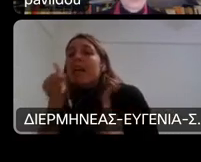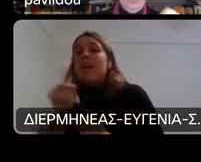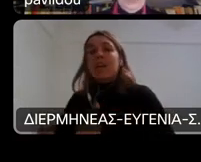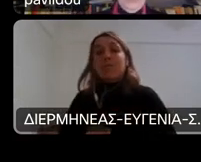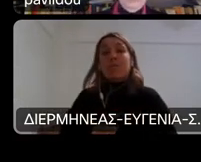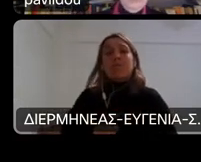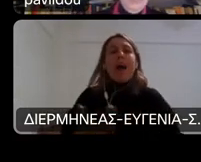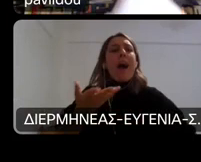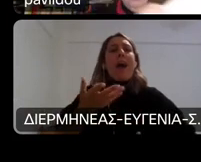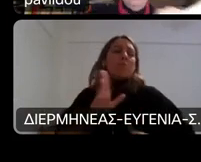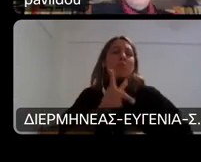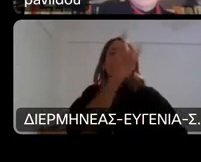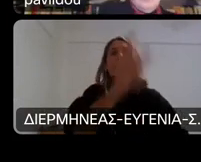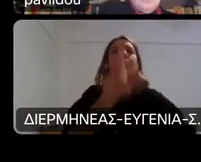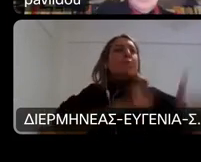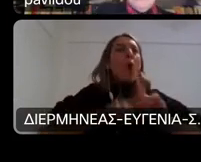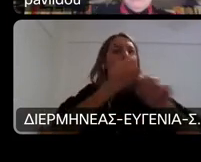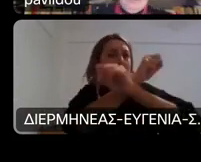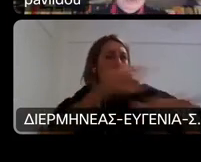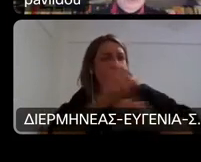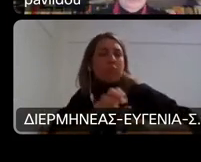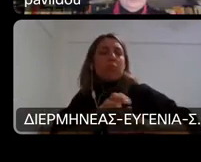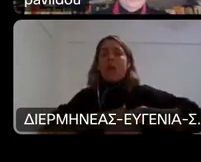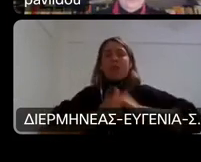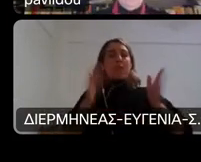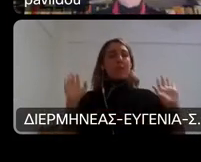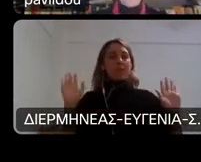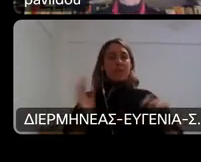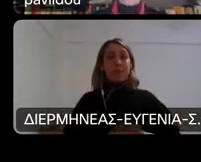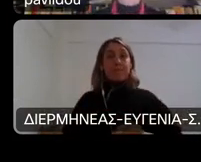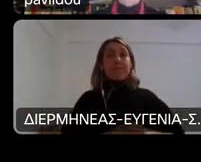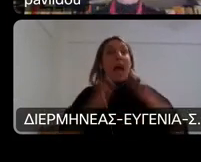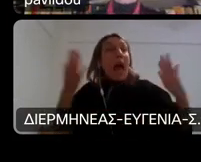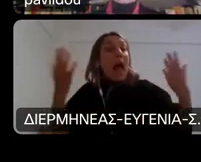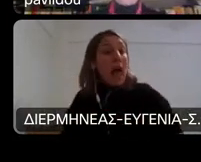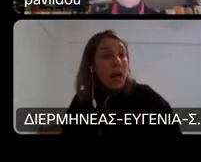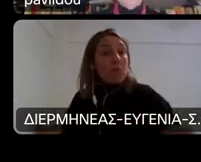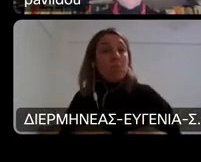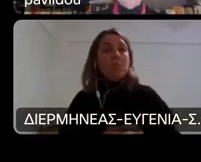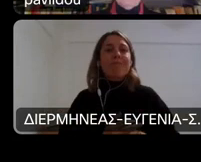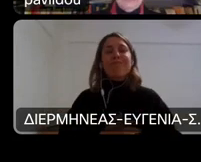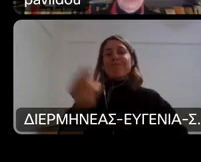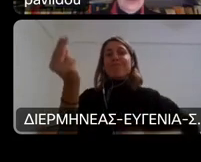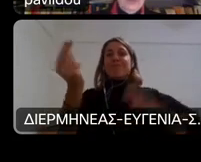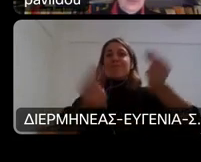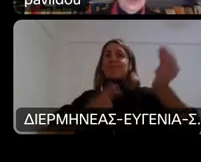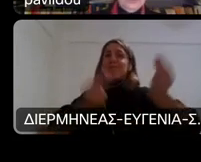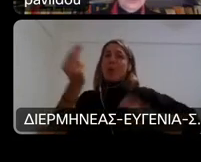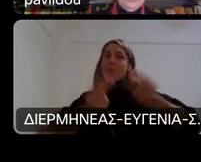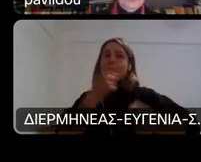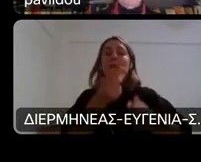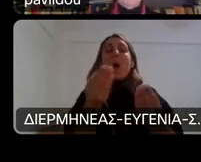ή όχι. Αλλά υπάρχουν διάφορα προβλήματα στην